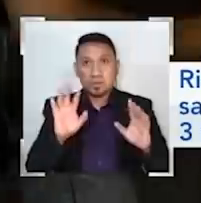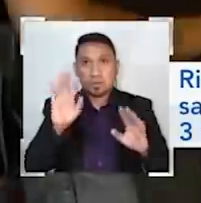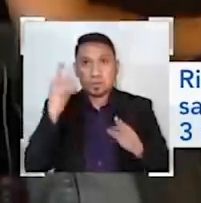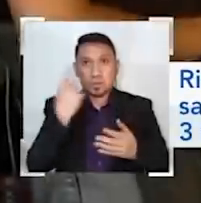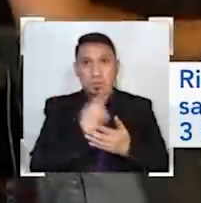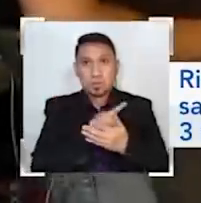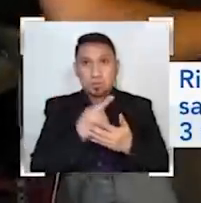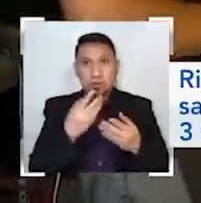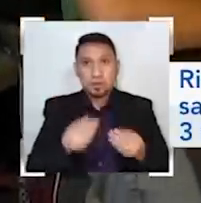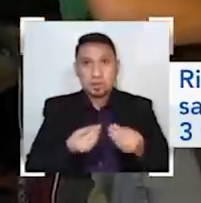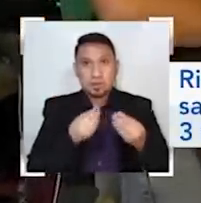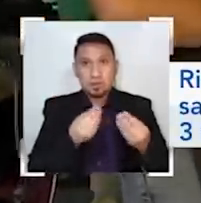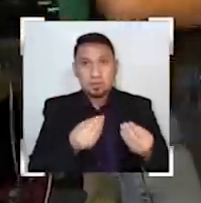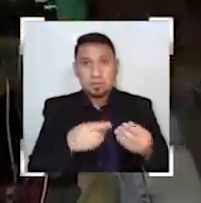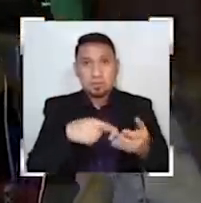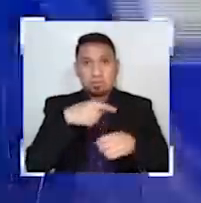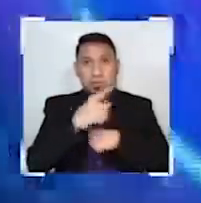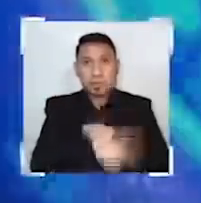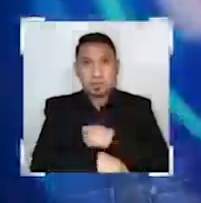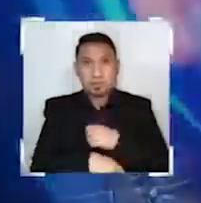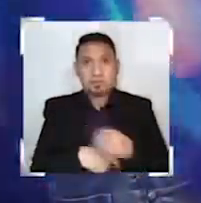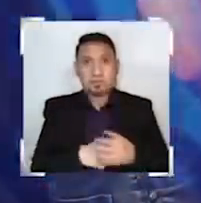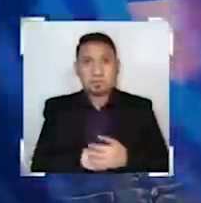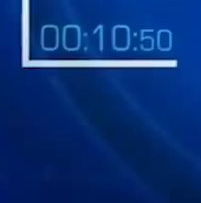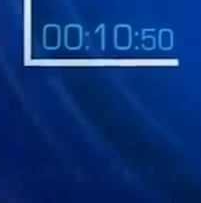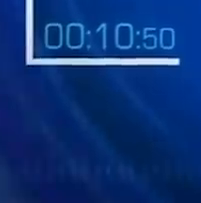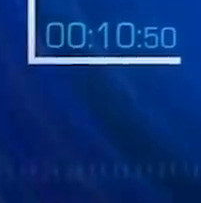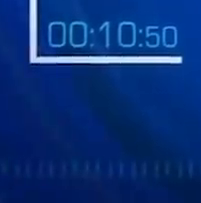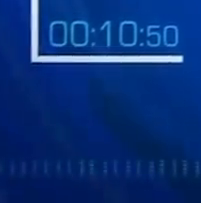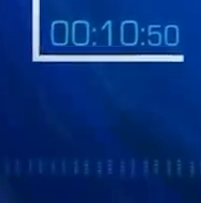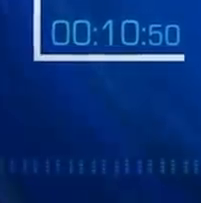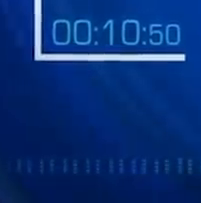ko. Ako si June Veneracion, ang inyong saksi.